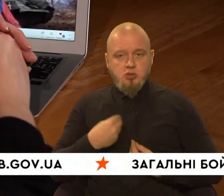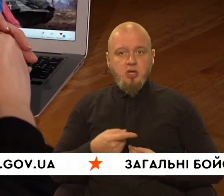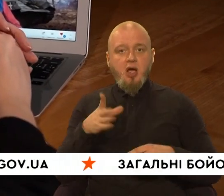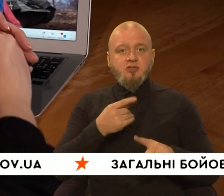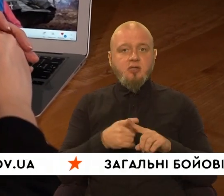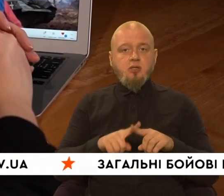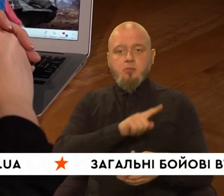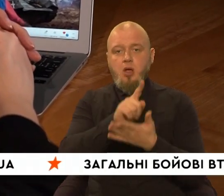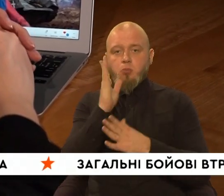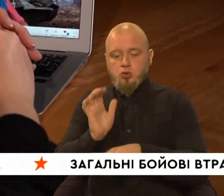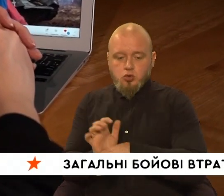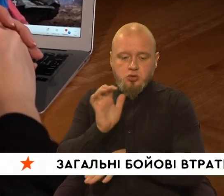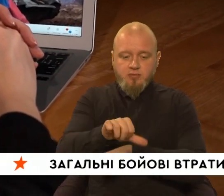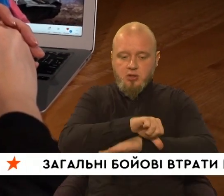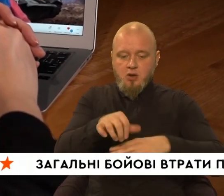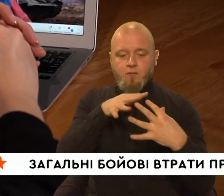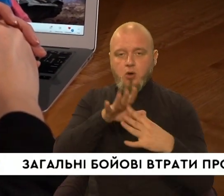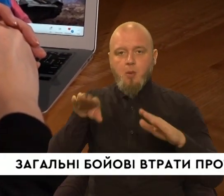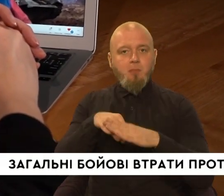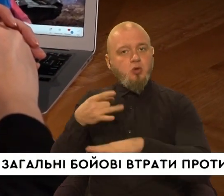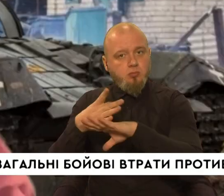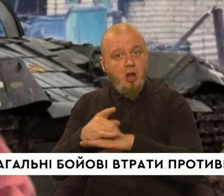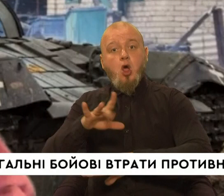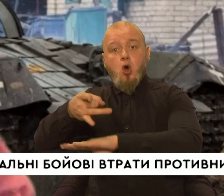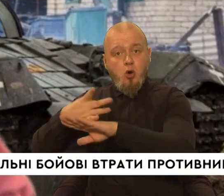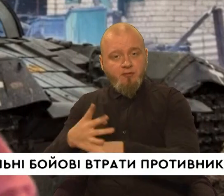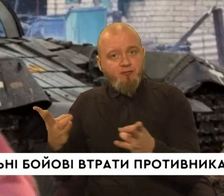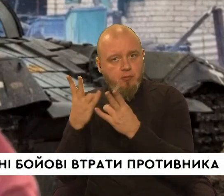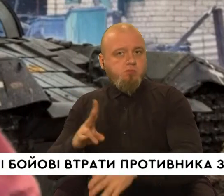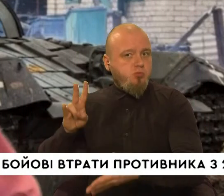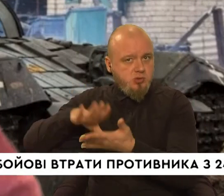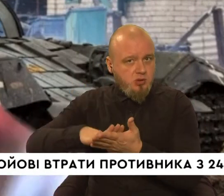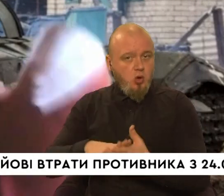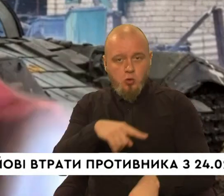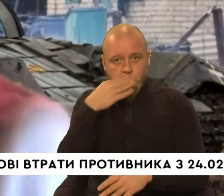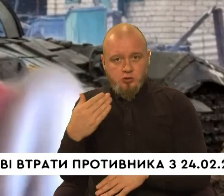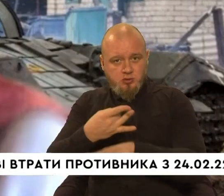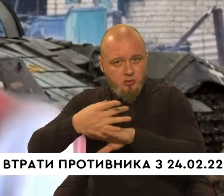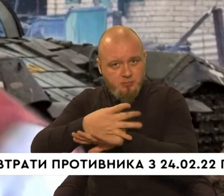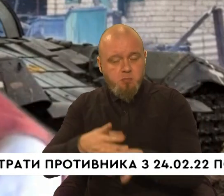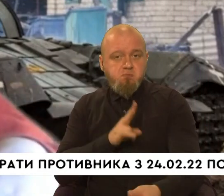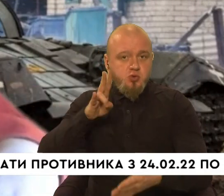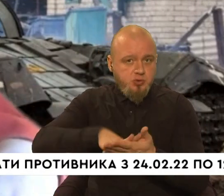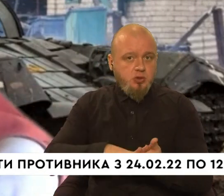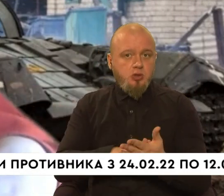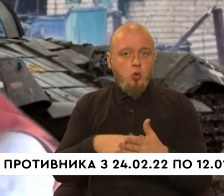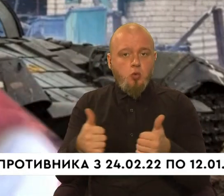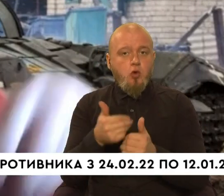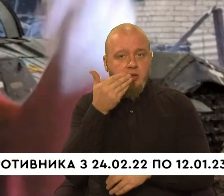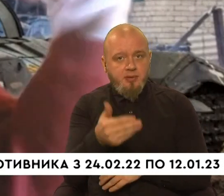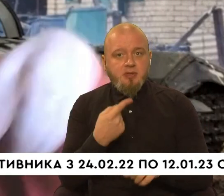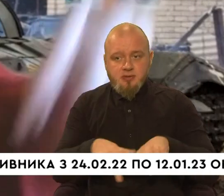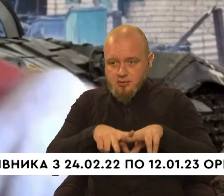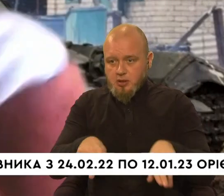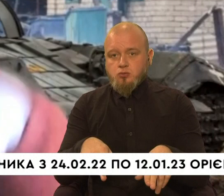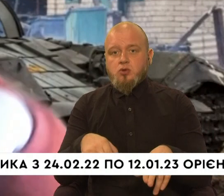бути доставленим на лінію фронту під обстрілами. Обстріли тривають постійно. Російські обстріли постійні довкола тебе. Це